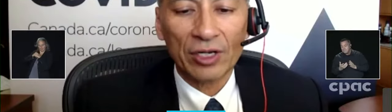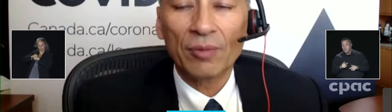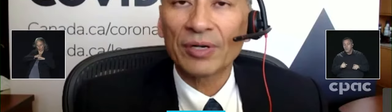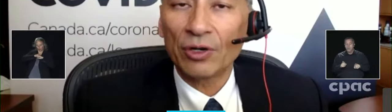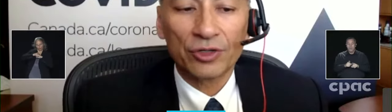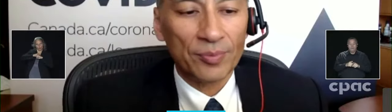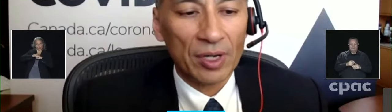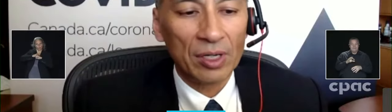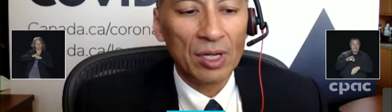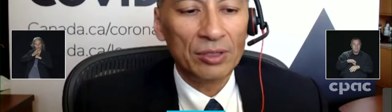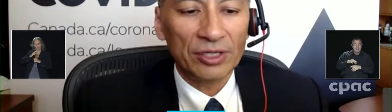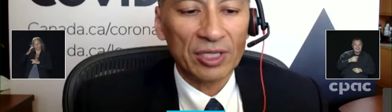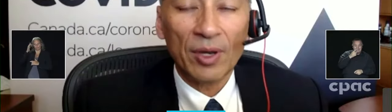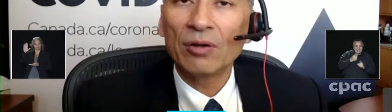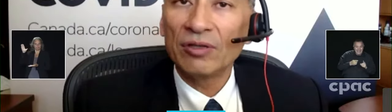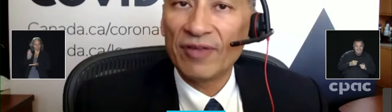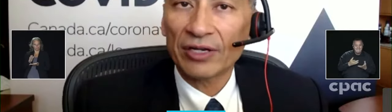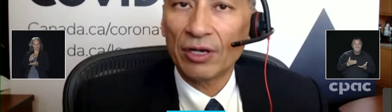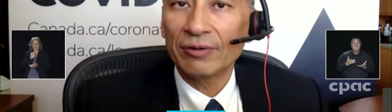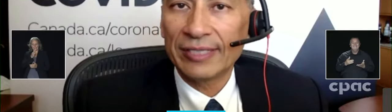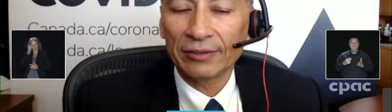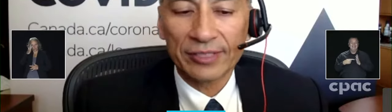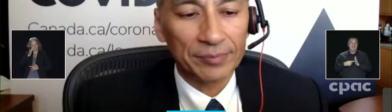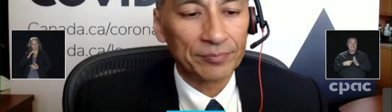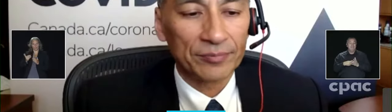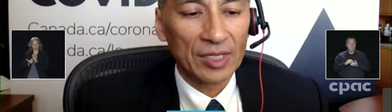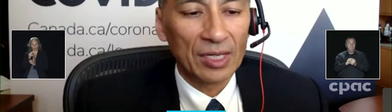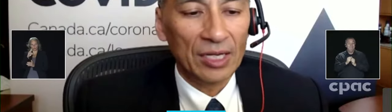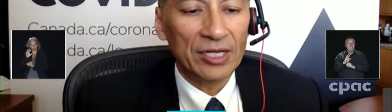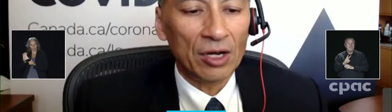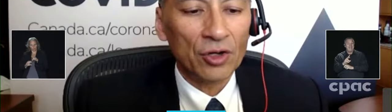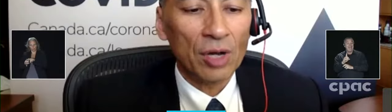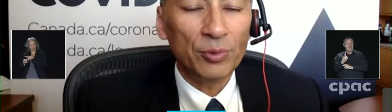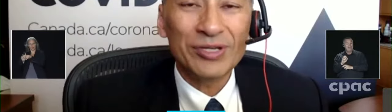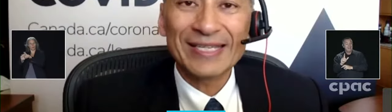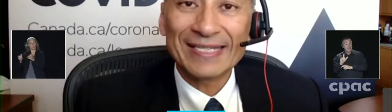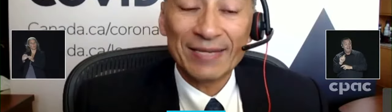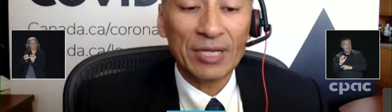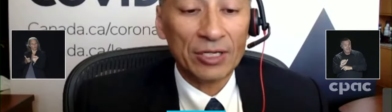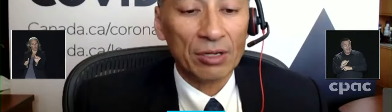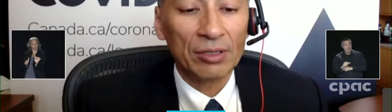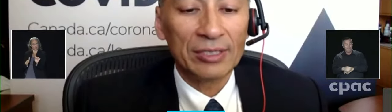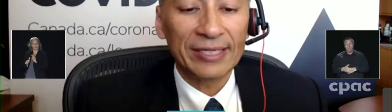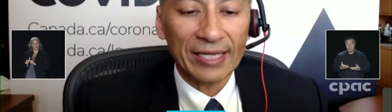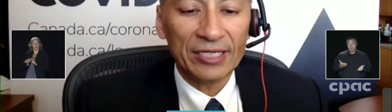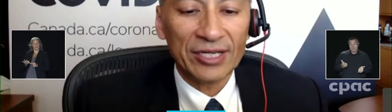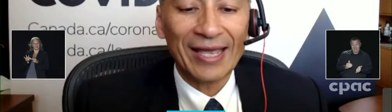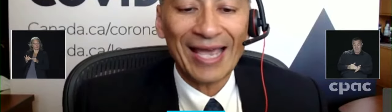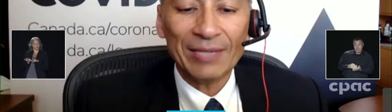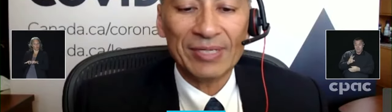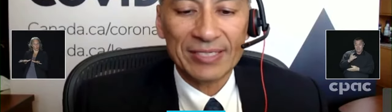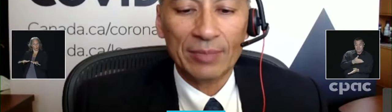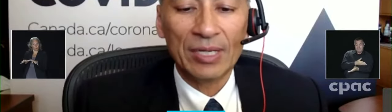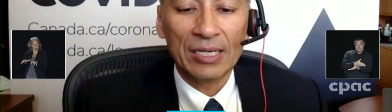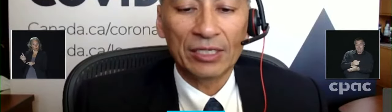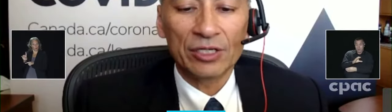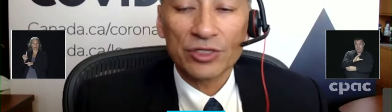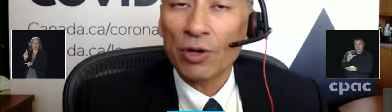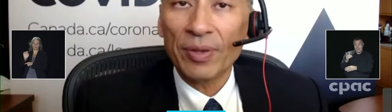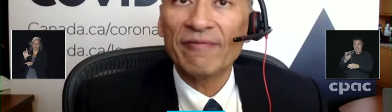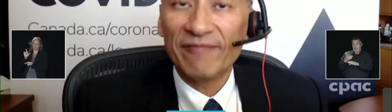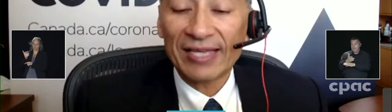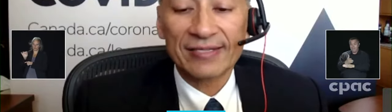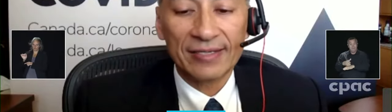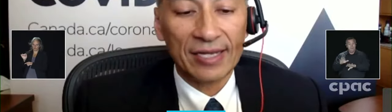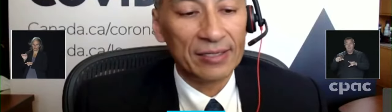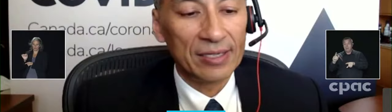nouveaux variants préoccupants, notamment le variant Delta. Il y a encore plus de 6 millions de Canadiens admissibles qui ne